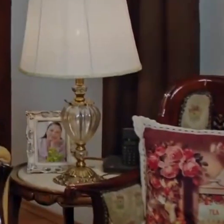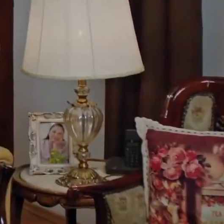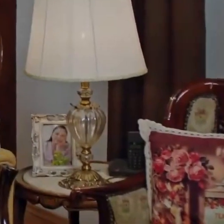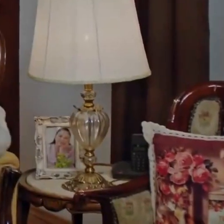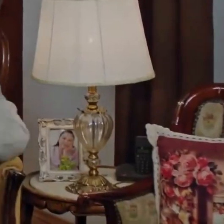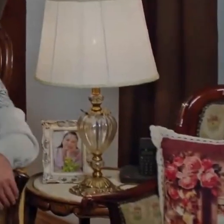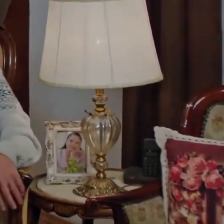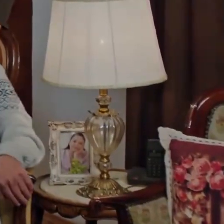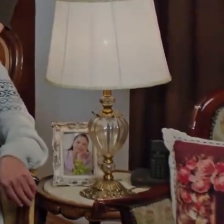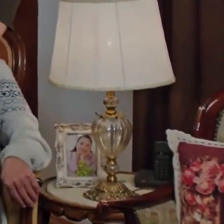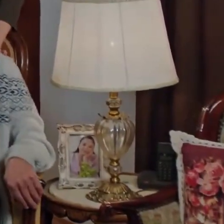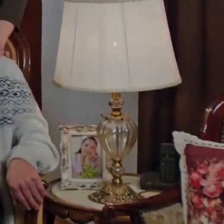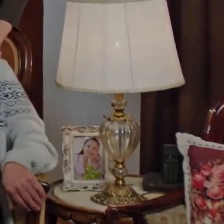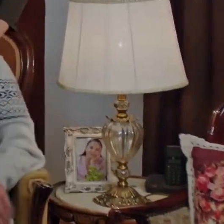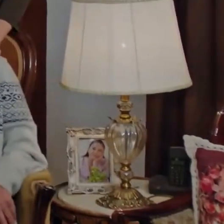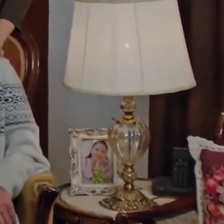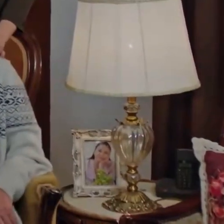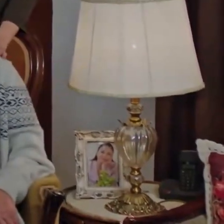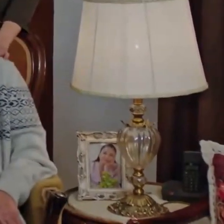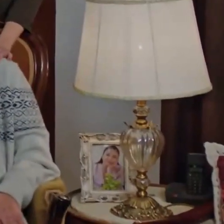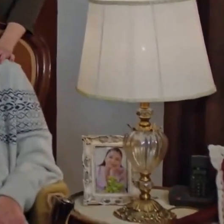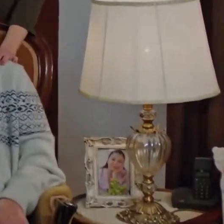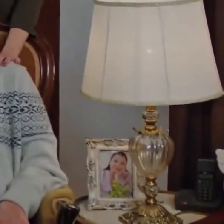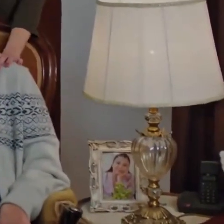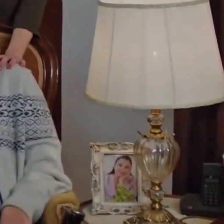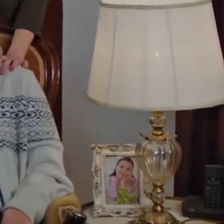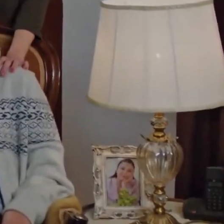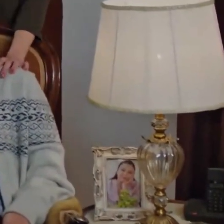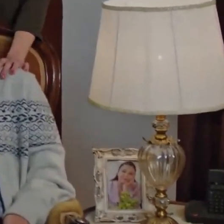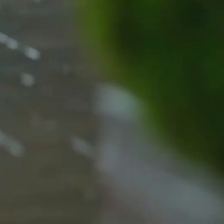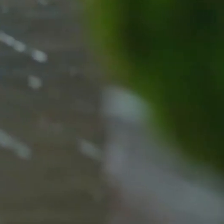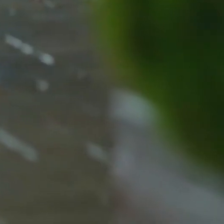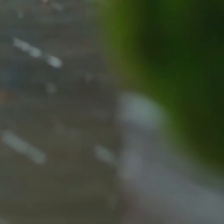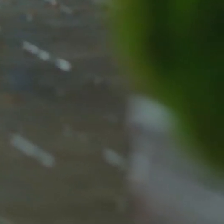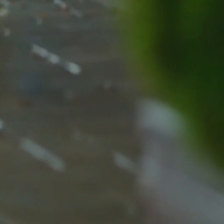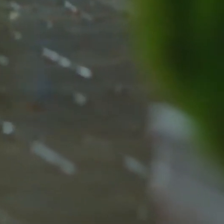Gökçe de onunla kapıya yürüyor. Burcu Faik'in arkasında durup ellerini onun omuzlarına koymuş.